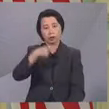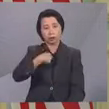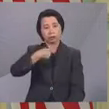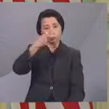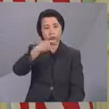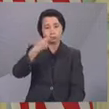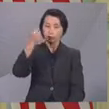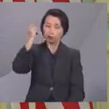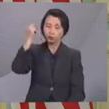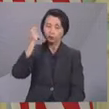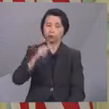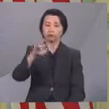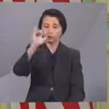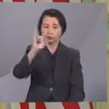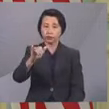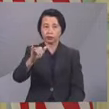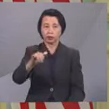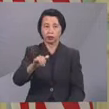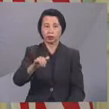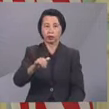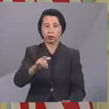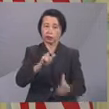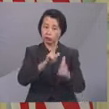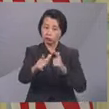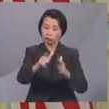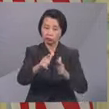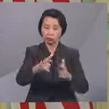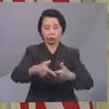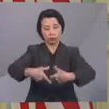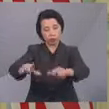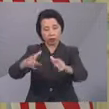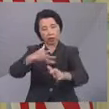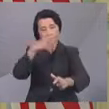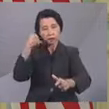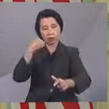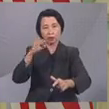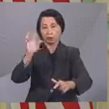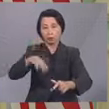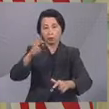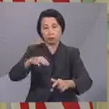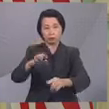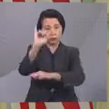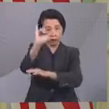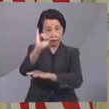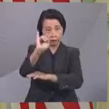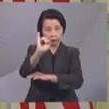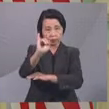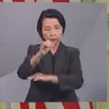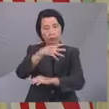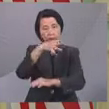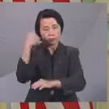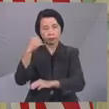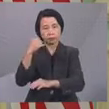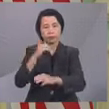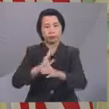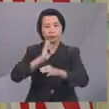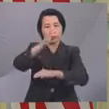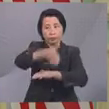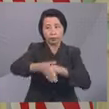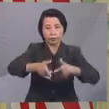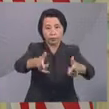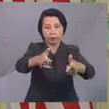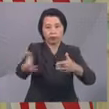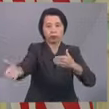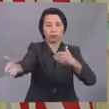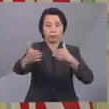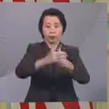bahawa yang lepas balik belum ada jaminan lepas balik semula ke Kuala